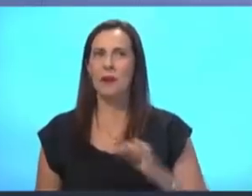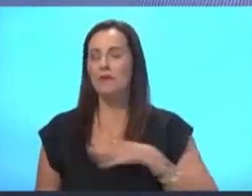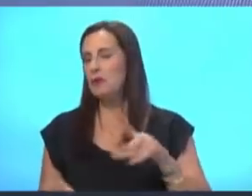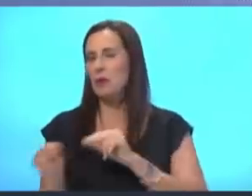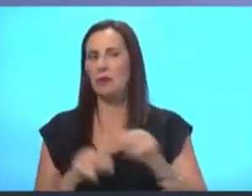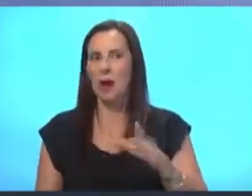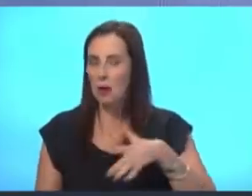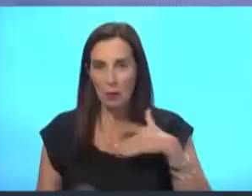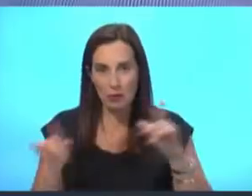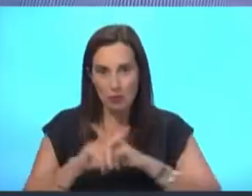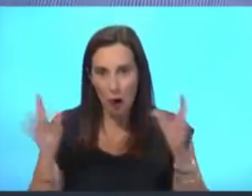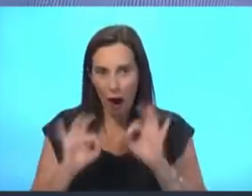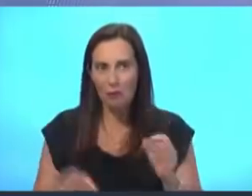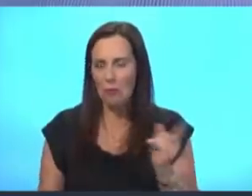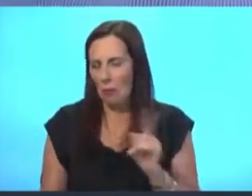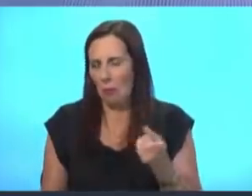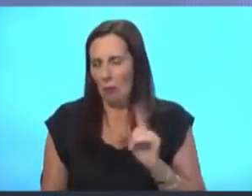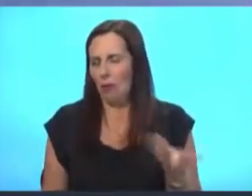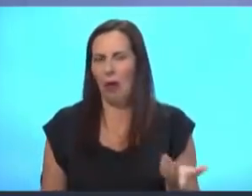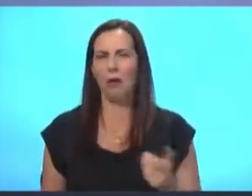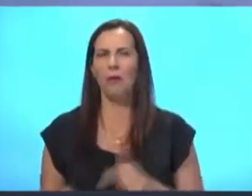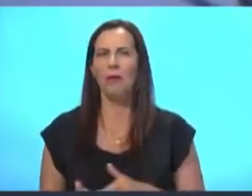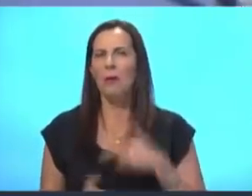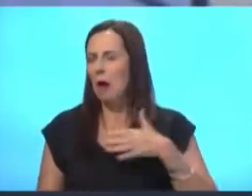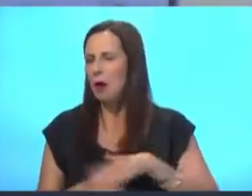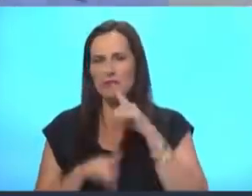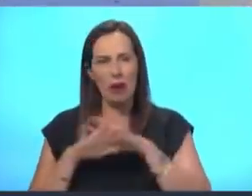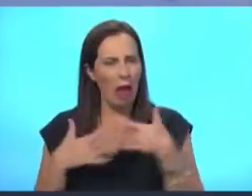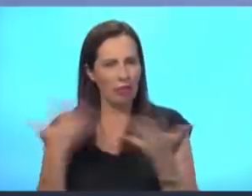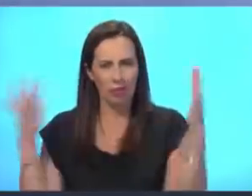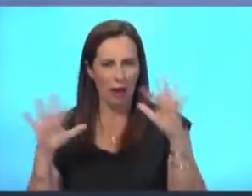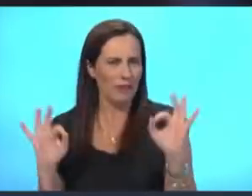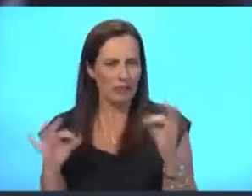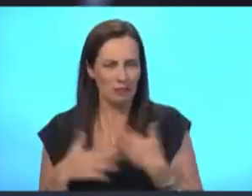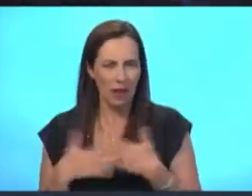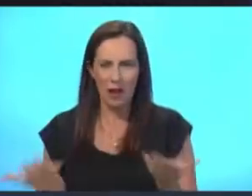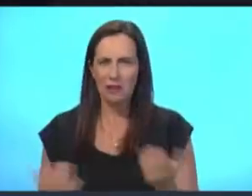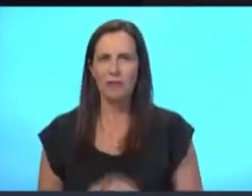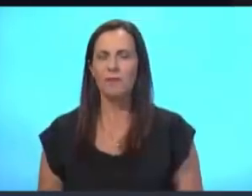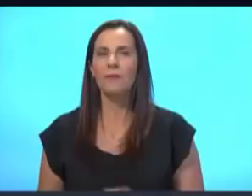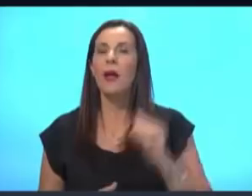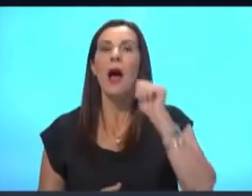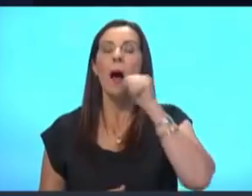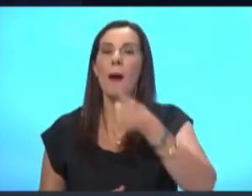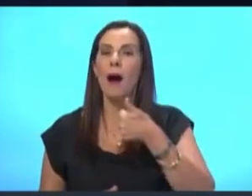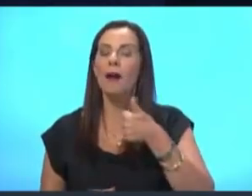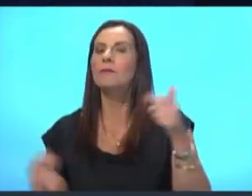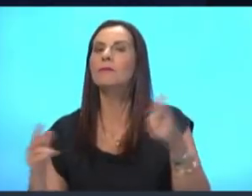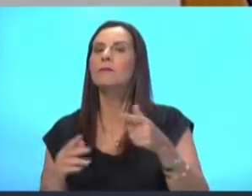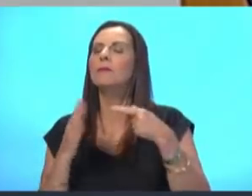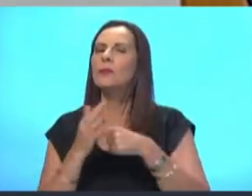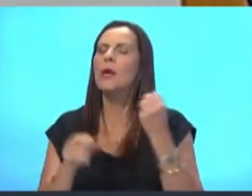You don't feel any different? No. Just feel quiet and no rush. מחר יקדישו שני המנהיגים את